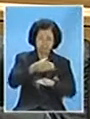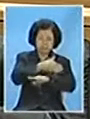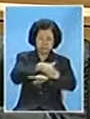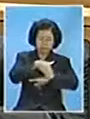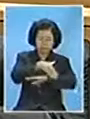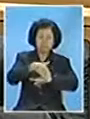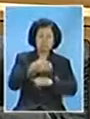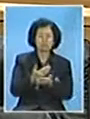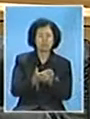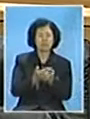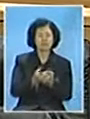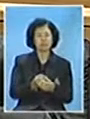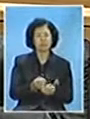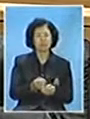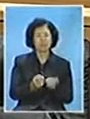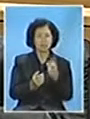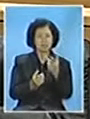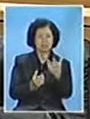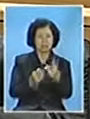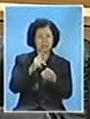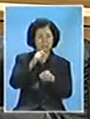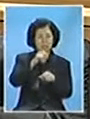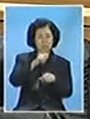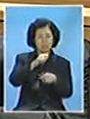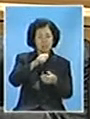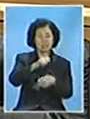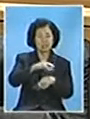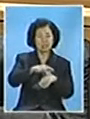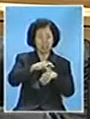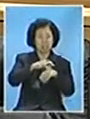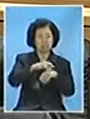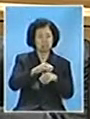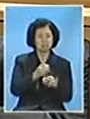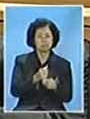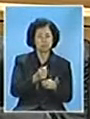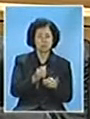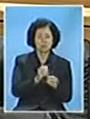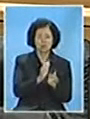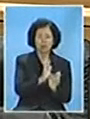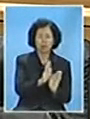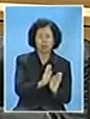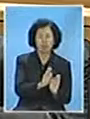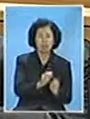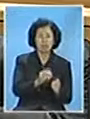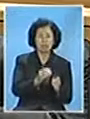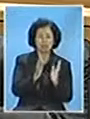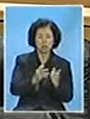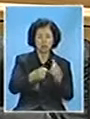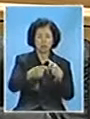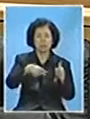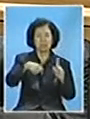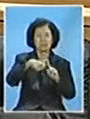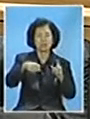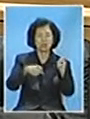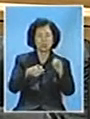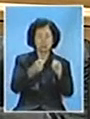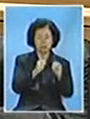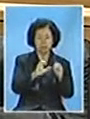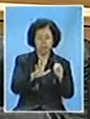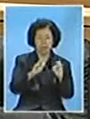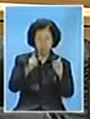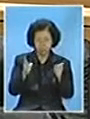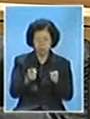3ตำแหน่งนี้เนี่ยตามวรรคแรกเท่านั้นนะที่เขาสงวนไว้สำหรับคนที่มาจากมาตรา15วงเล็บ5เท่านั้นไม่ใช่เลยครับ